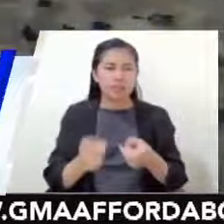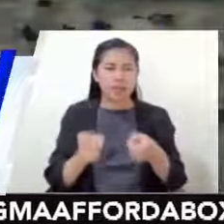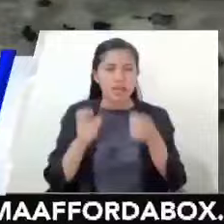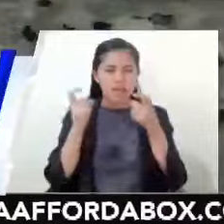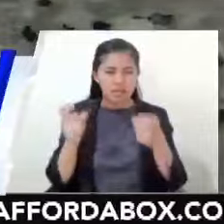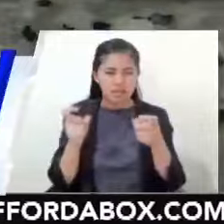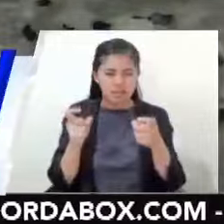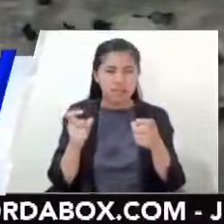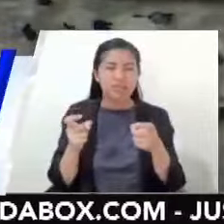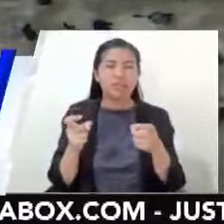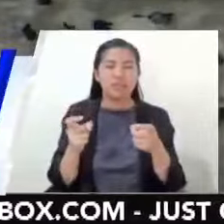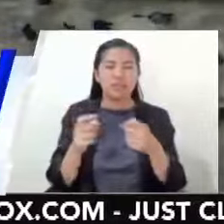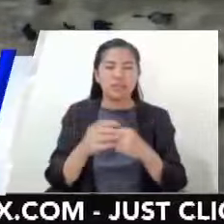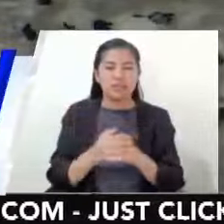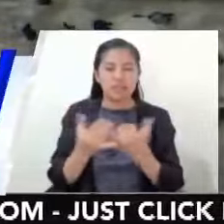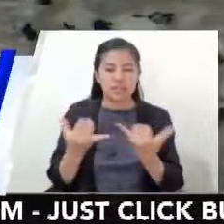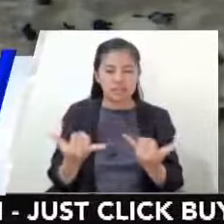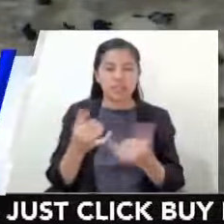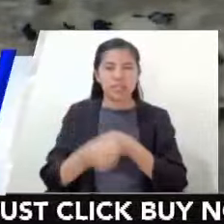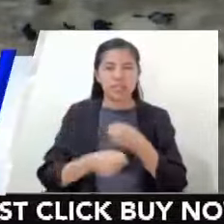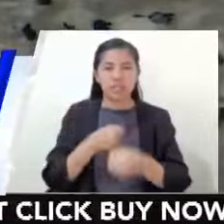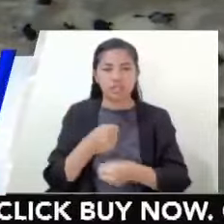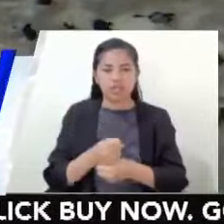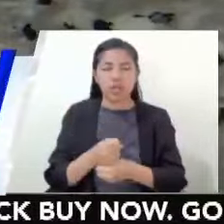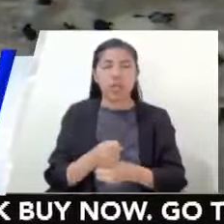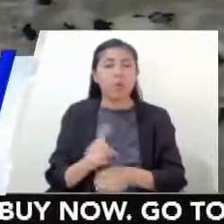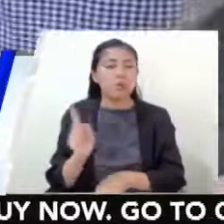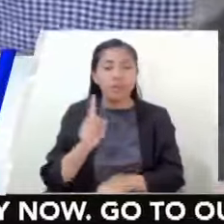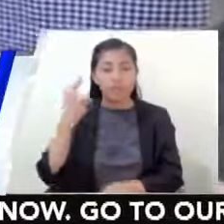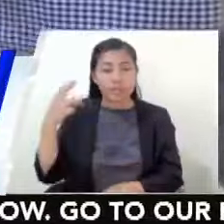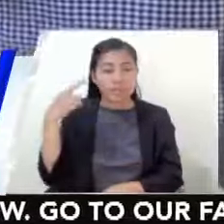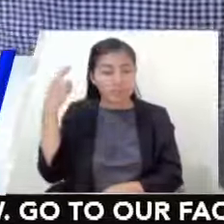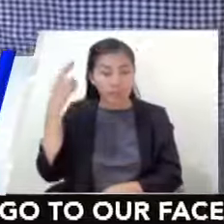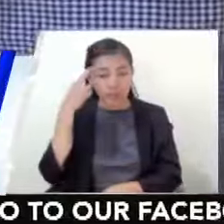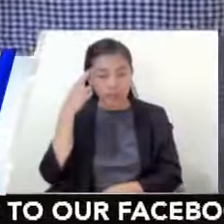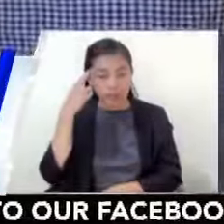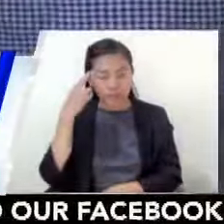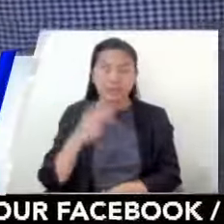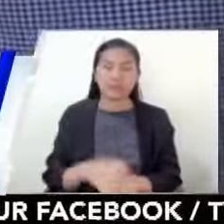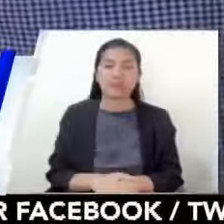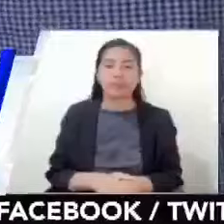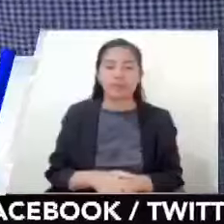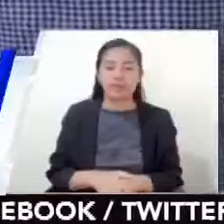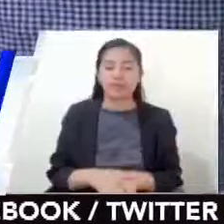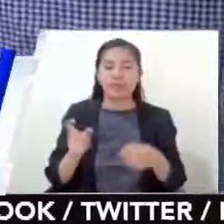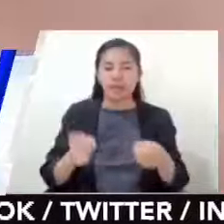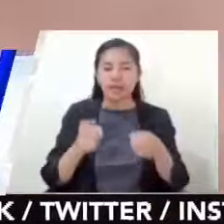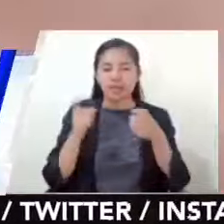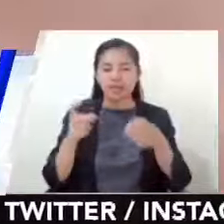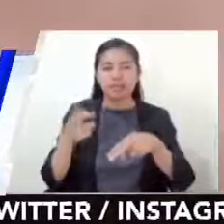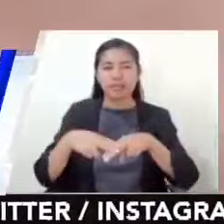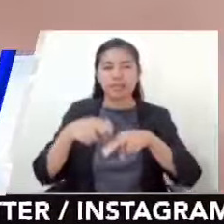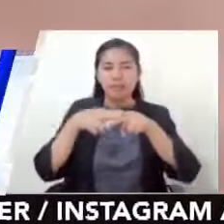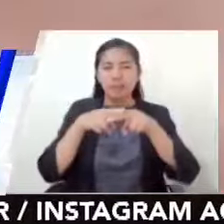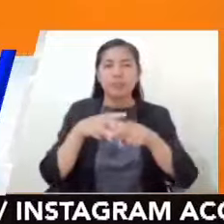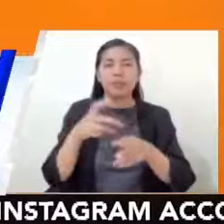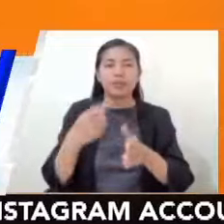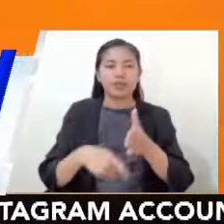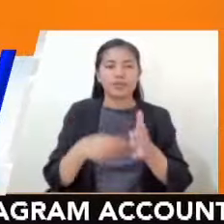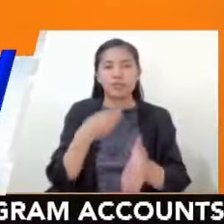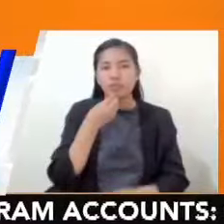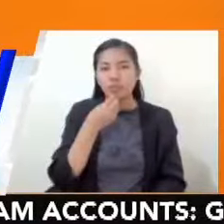sa PSA, pangunahing dahilan ng pagbilis ng inflation ay ang mabilis na pagtaas ng presyo ng pagkain at non-alcoholic